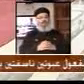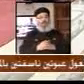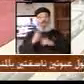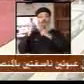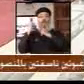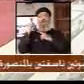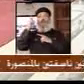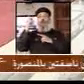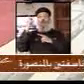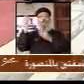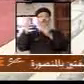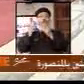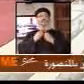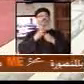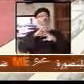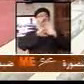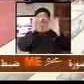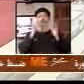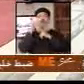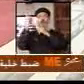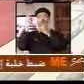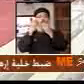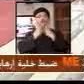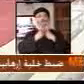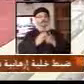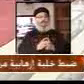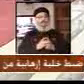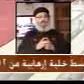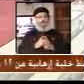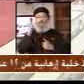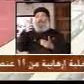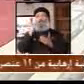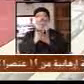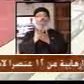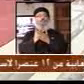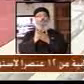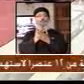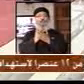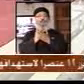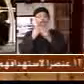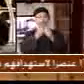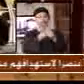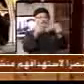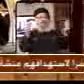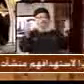والله هو الذي يعطي الرزق زي ما بنقول في الامثال المصرية، هو صاحب الرزق.